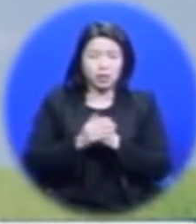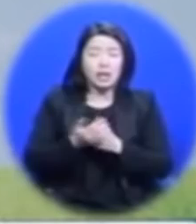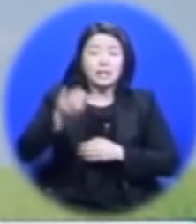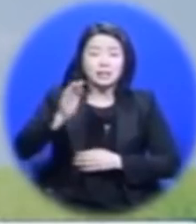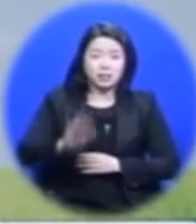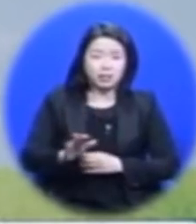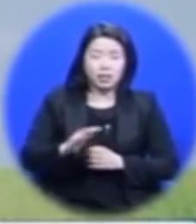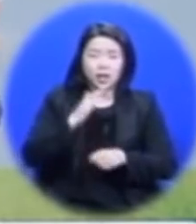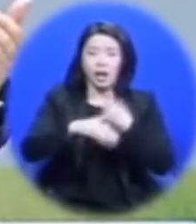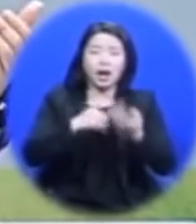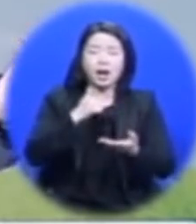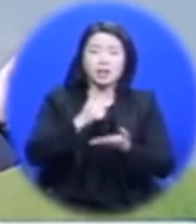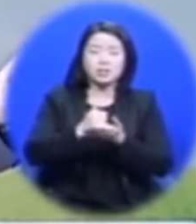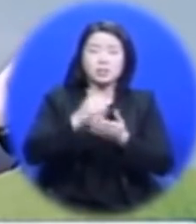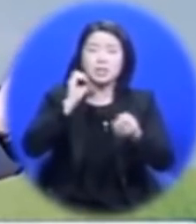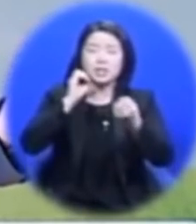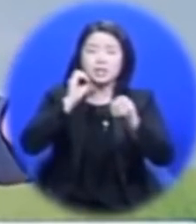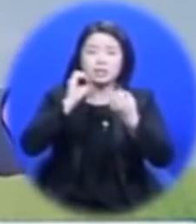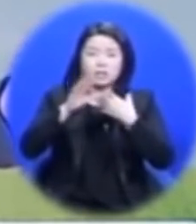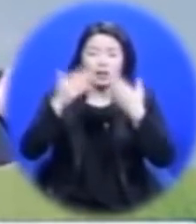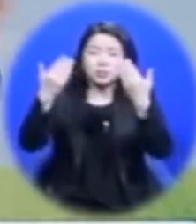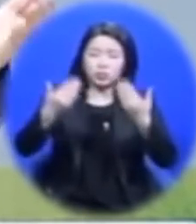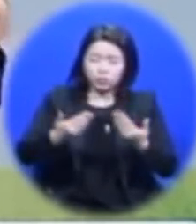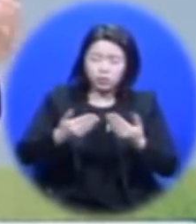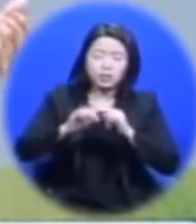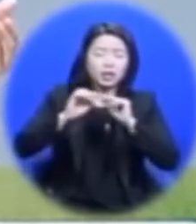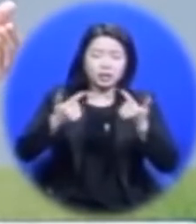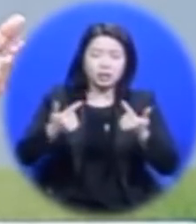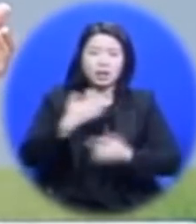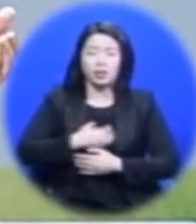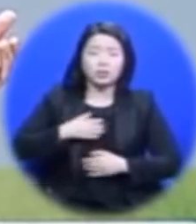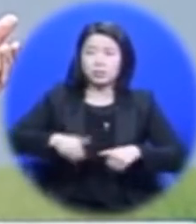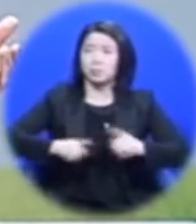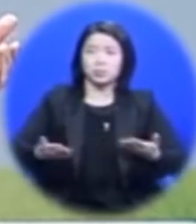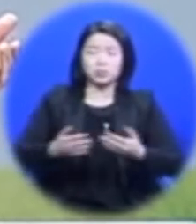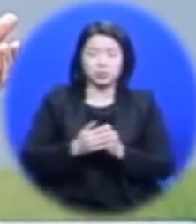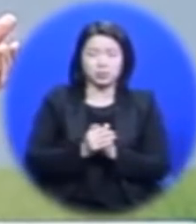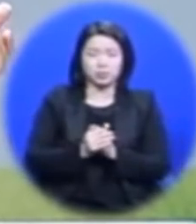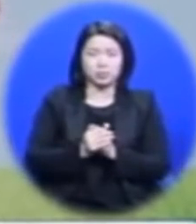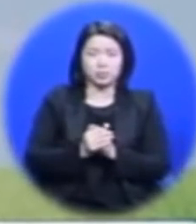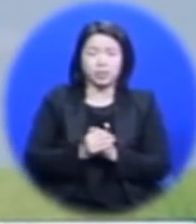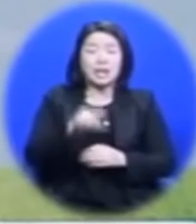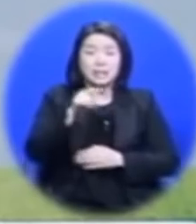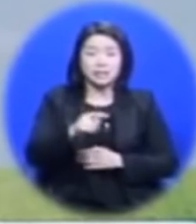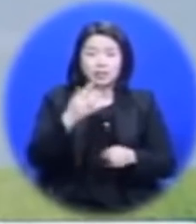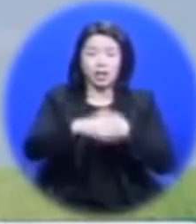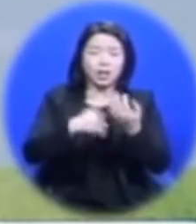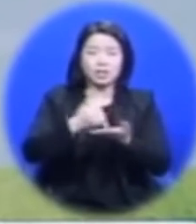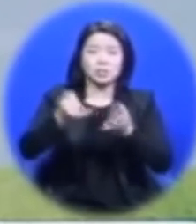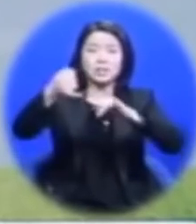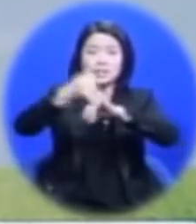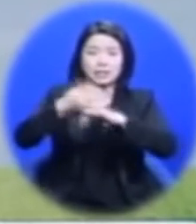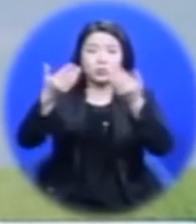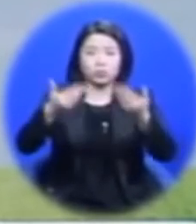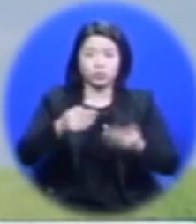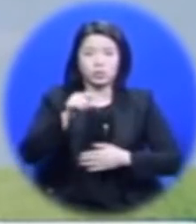그러나 하나님이 응답을 해 주실까 안 해 주실까는 걱정할 필요가 없습니다. 그런데 하나님이 약속하신